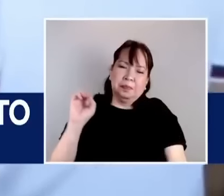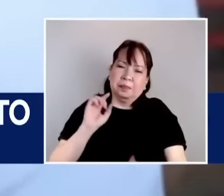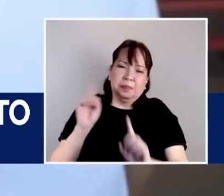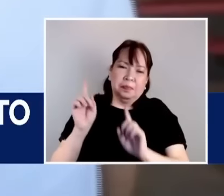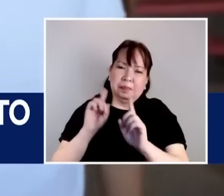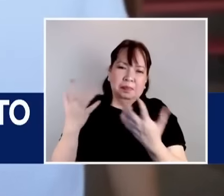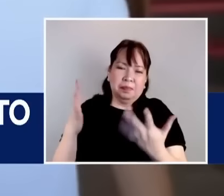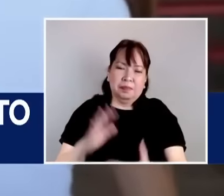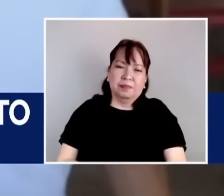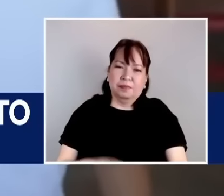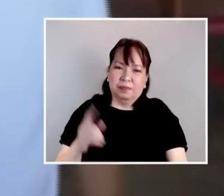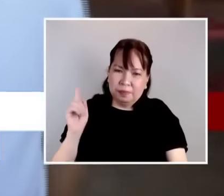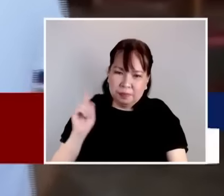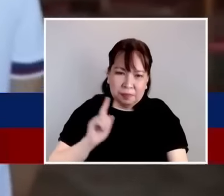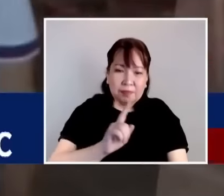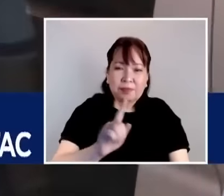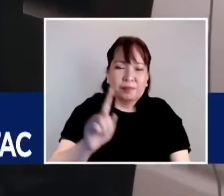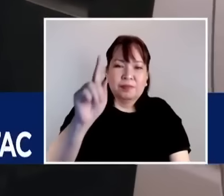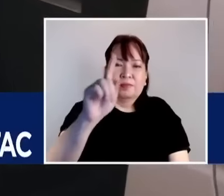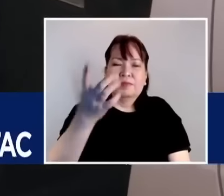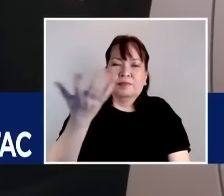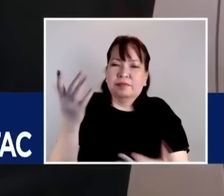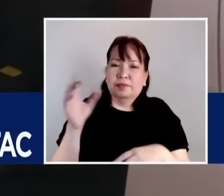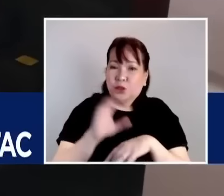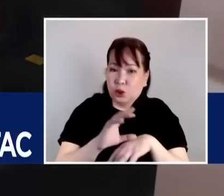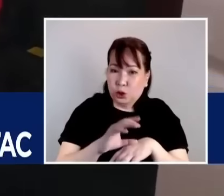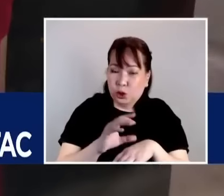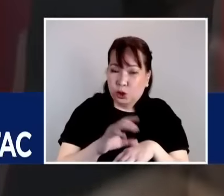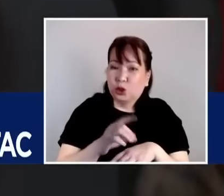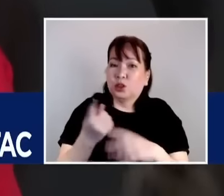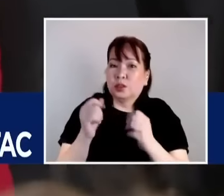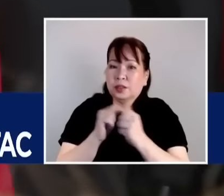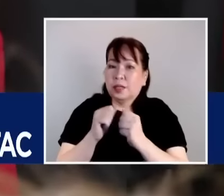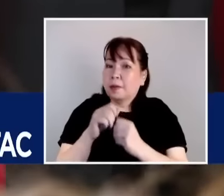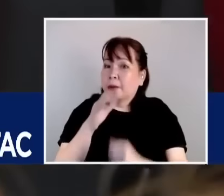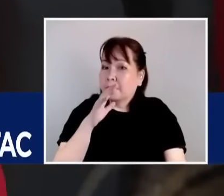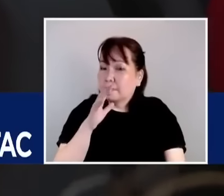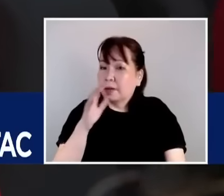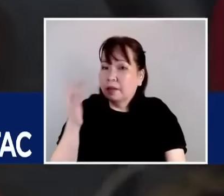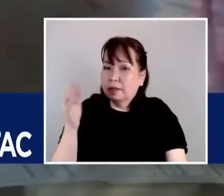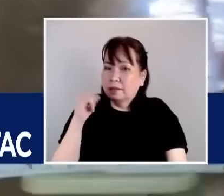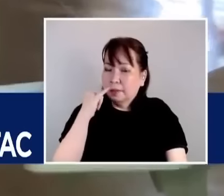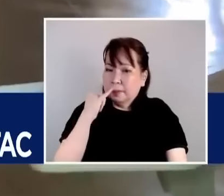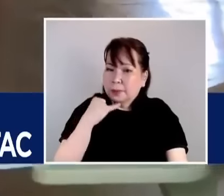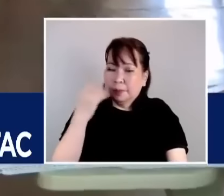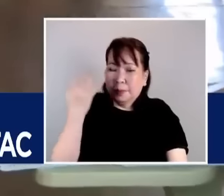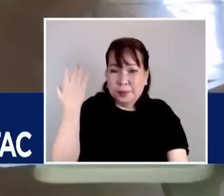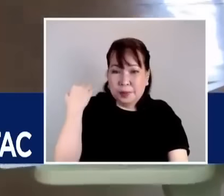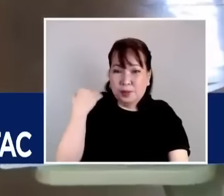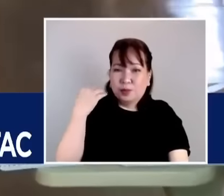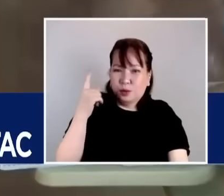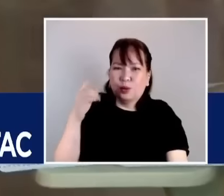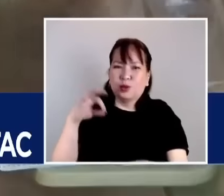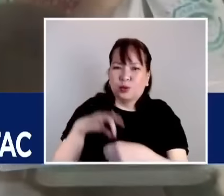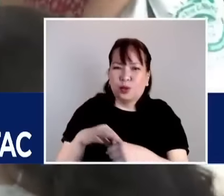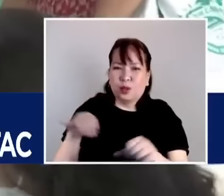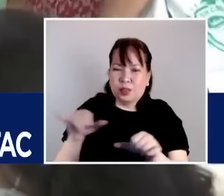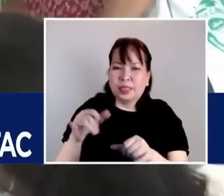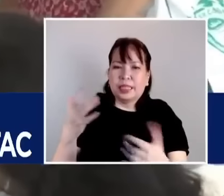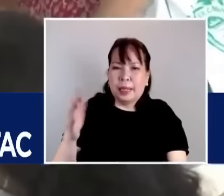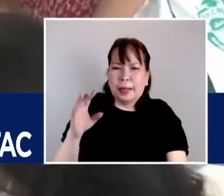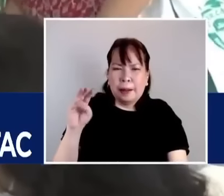si Marcos sa simbahan sa Batac City kasama ang kanyang inang, si dating First Lady Imelda Marcos, na bumoto rin kalaunan sa